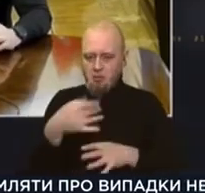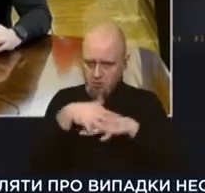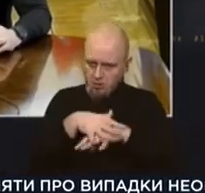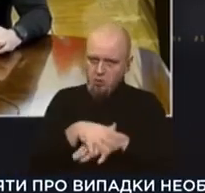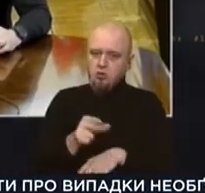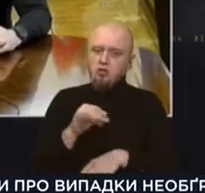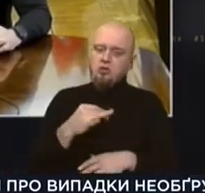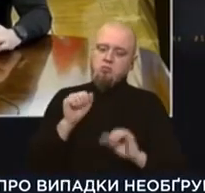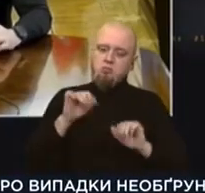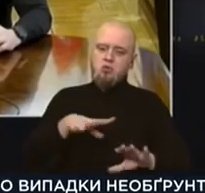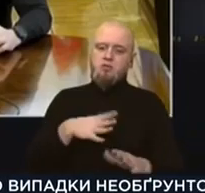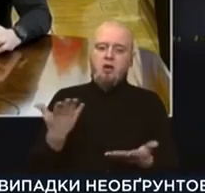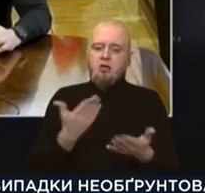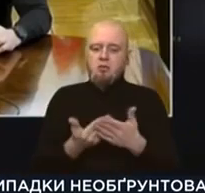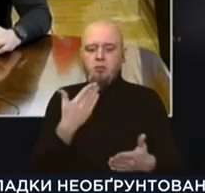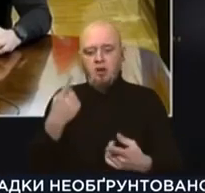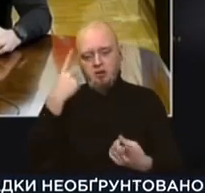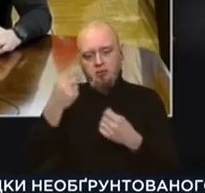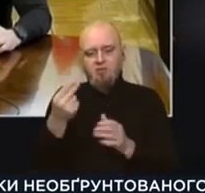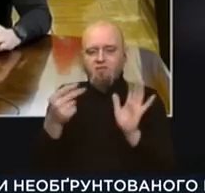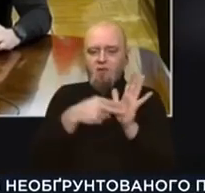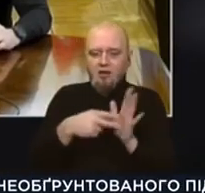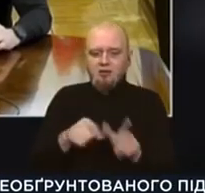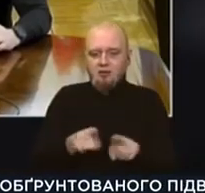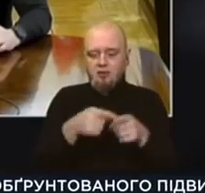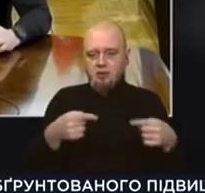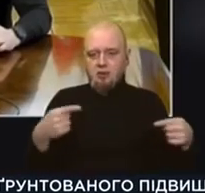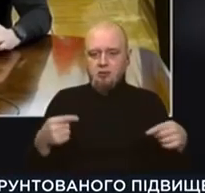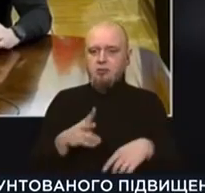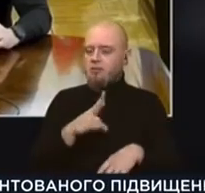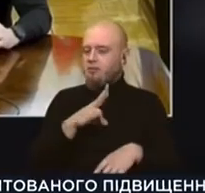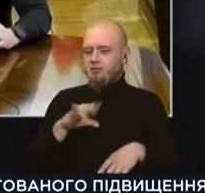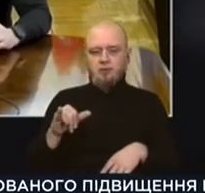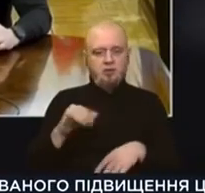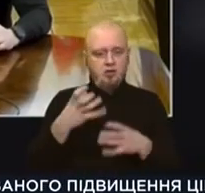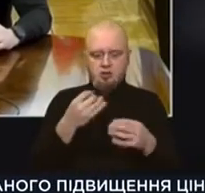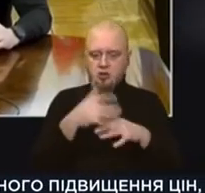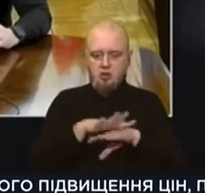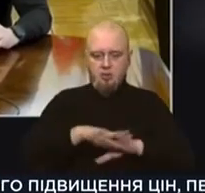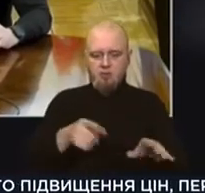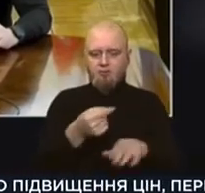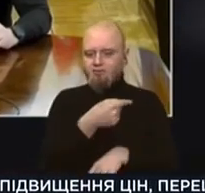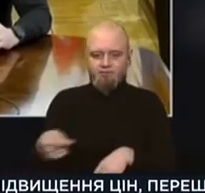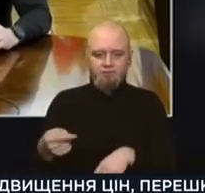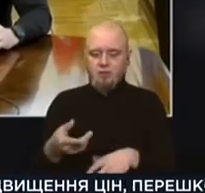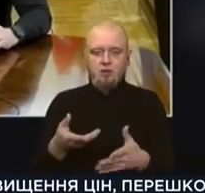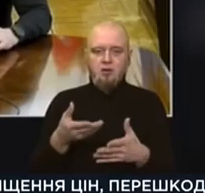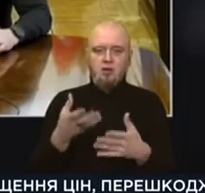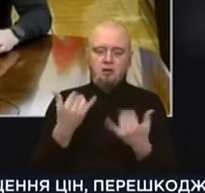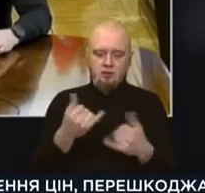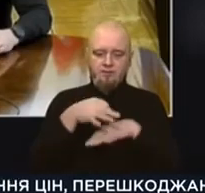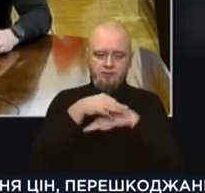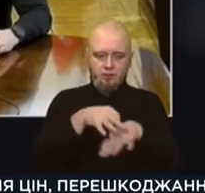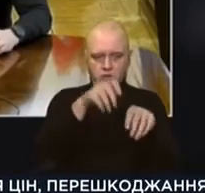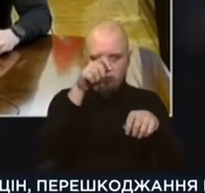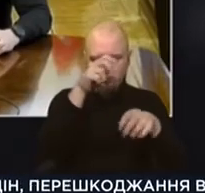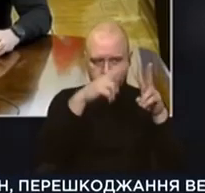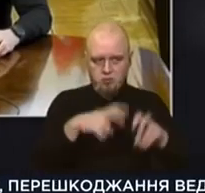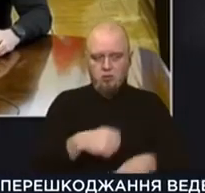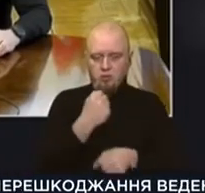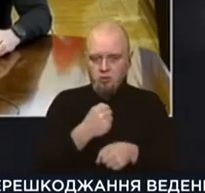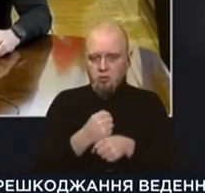якась інформація, вартість і так далі? Ні, ще не підраховували збитки, тобто йдуть роботи,